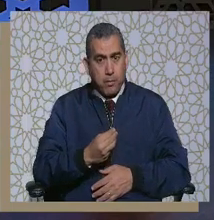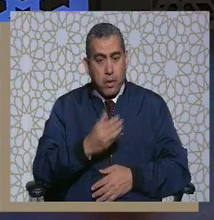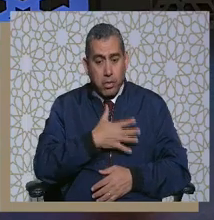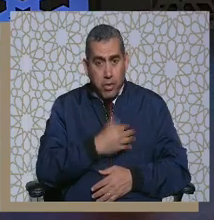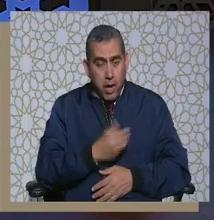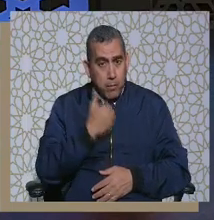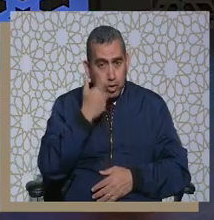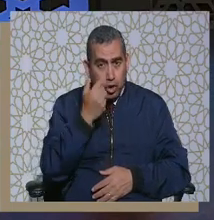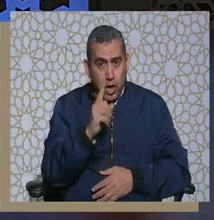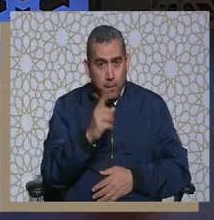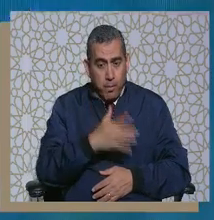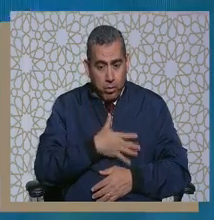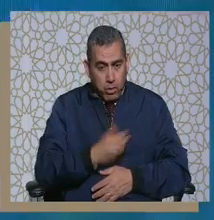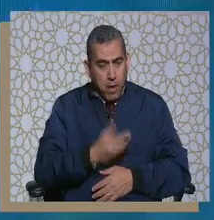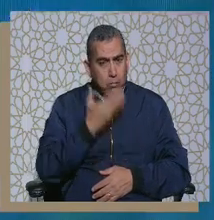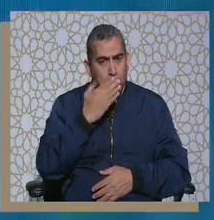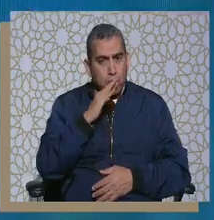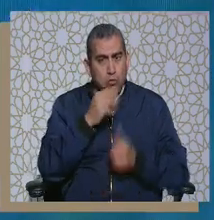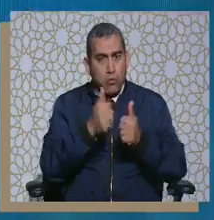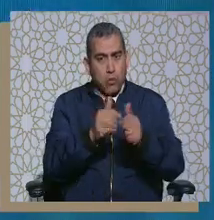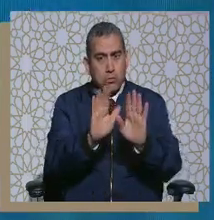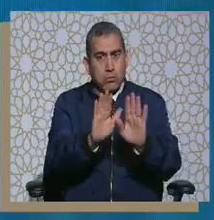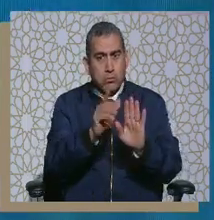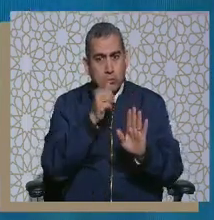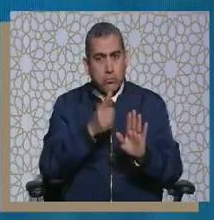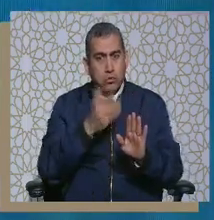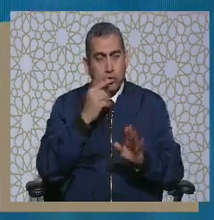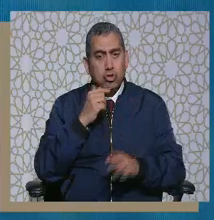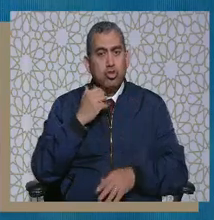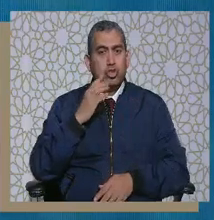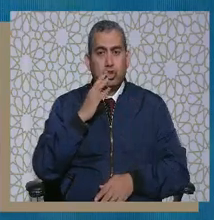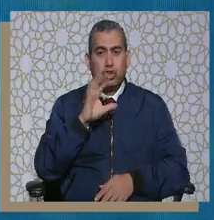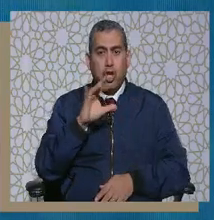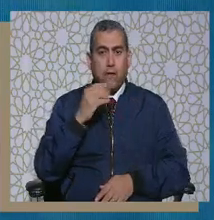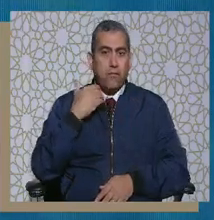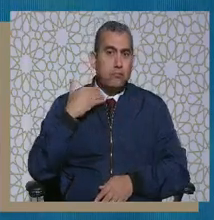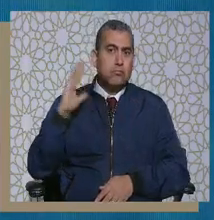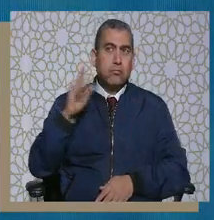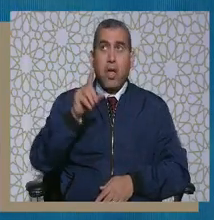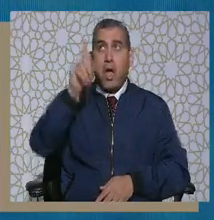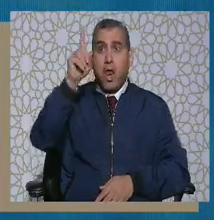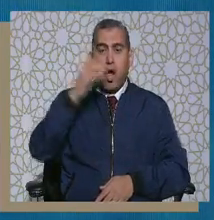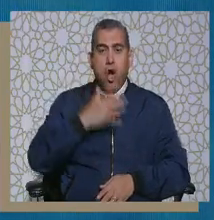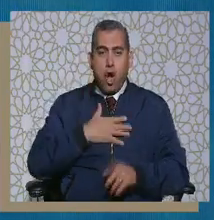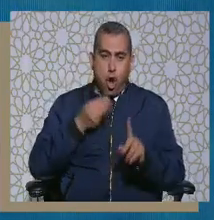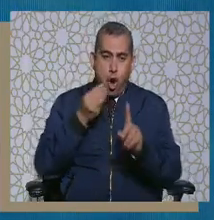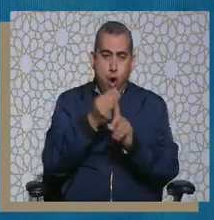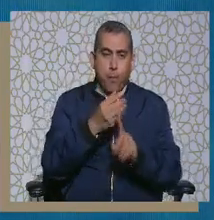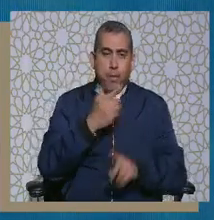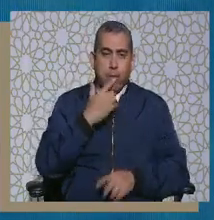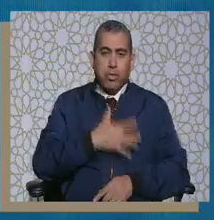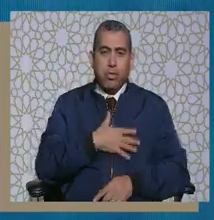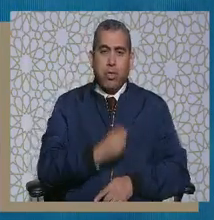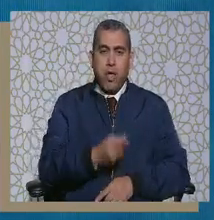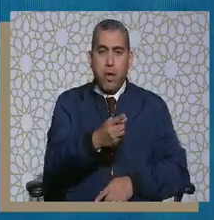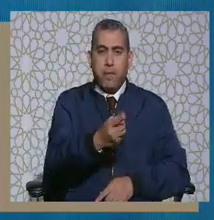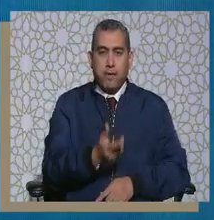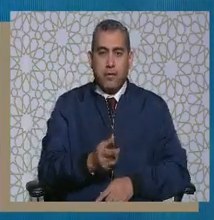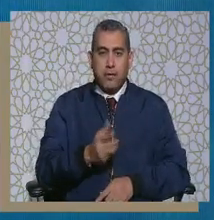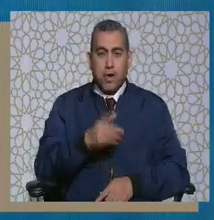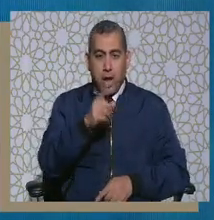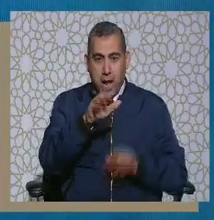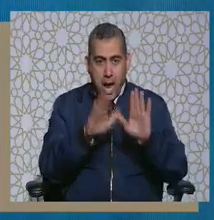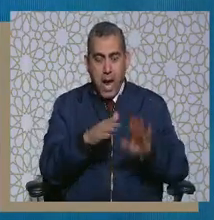عيب ان الداره منها الطيابه شرف لان الله يحب الطيبين فخليك